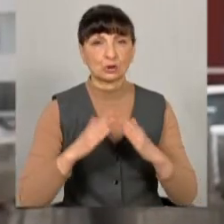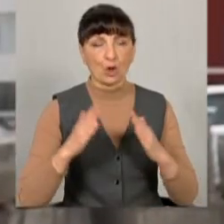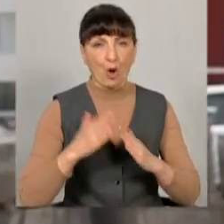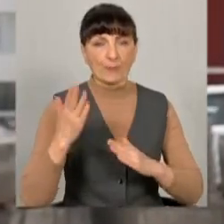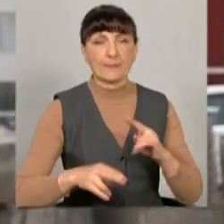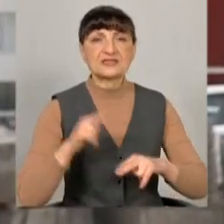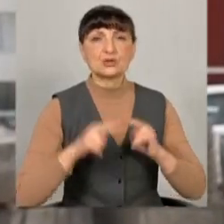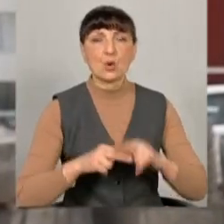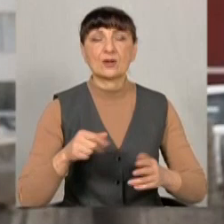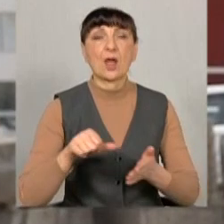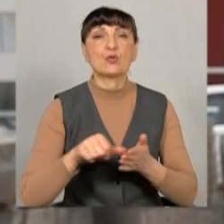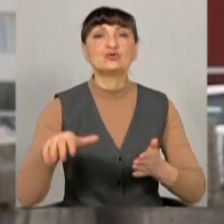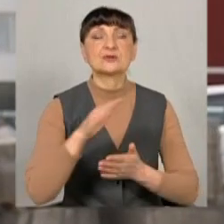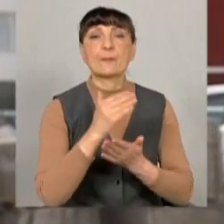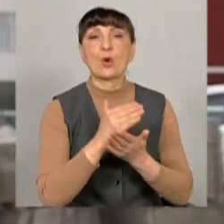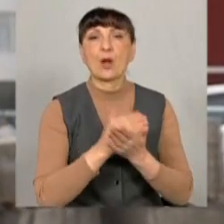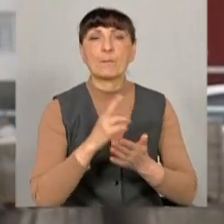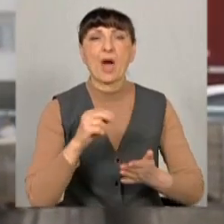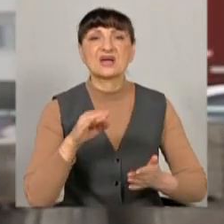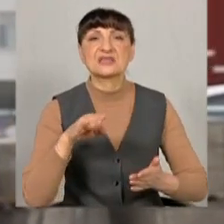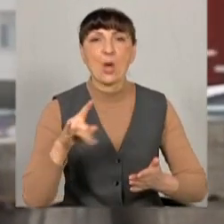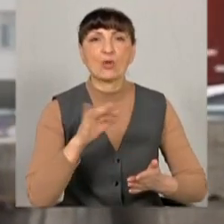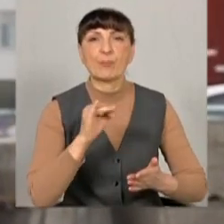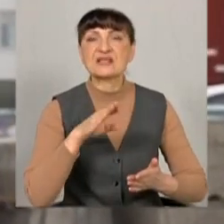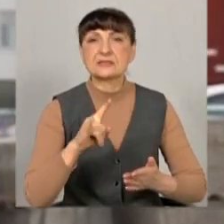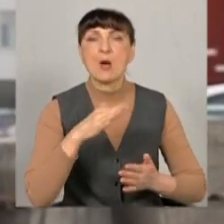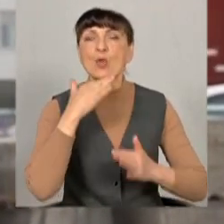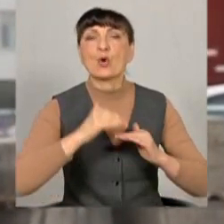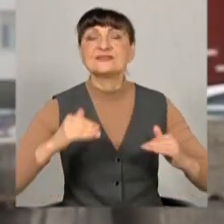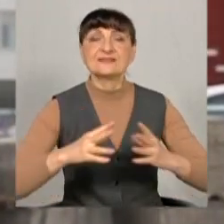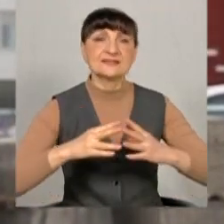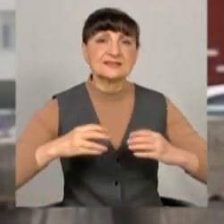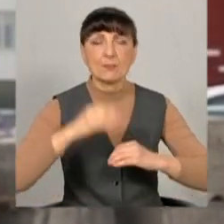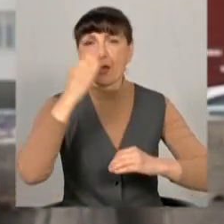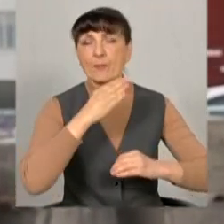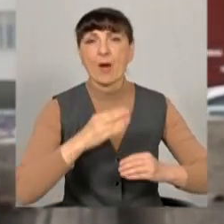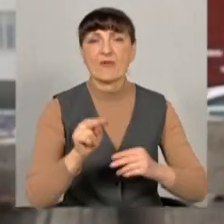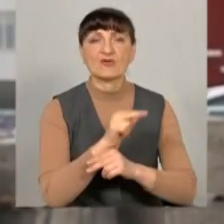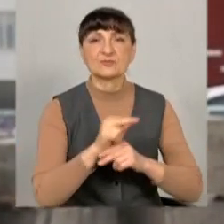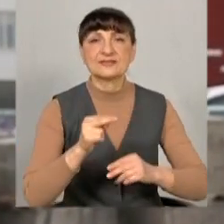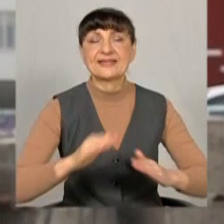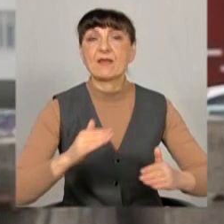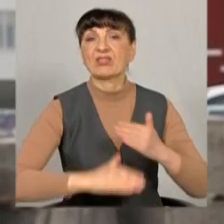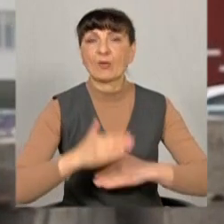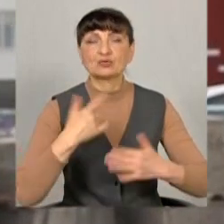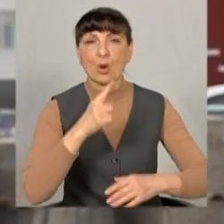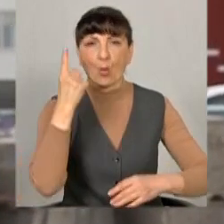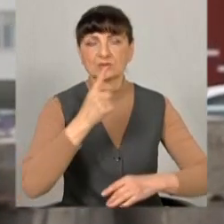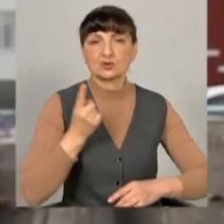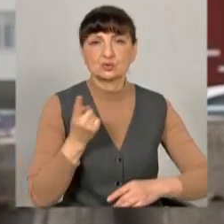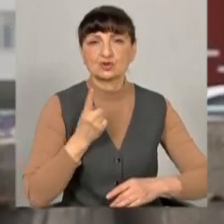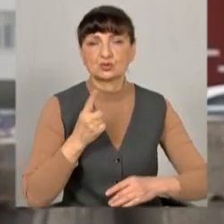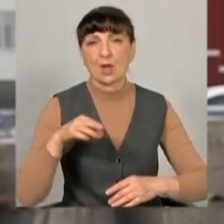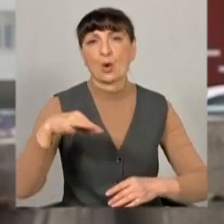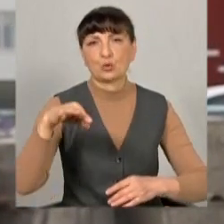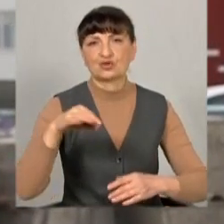спиной построили для участников программы «Бахтоотпасе». Многодетные семьи и родители, воспитывающие детей-инвалидов, уже год ждут ключи от